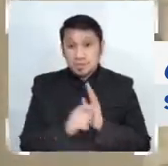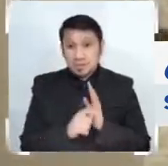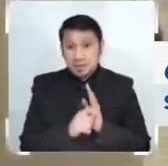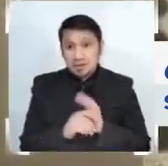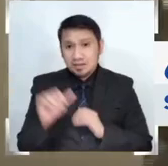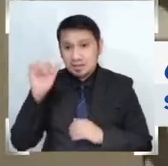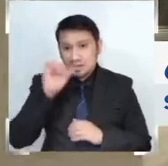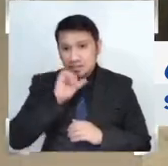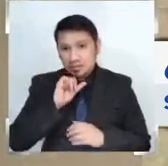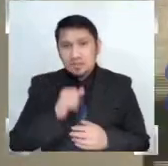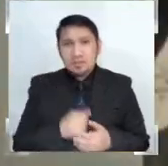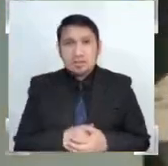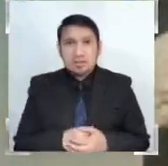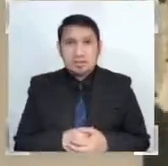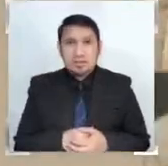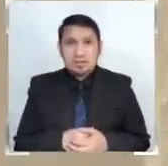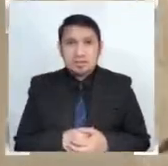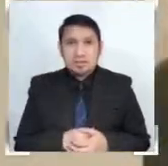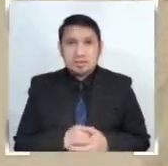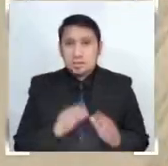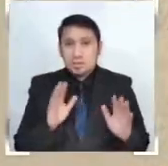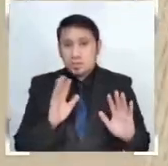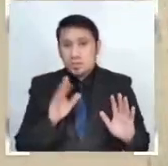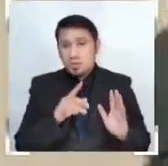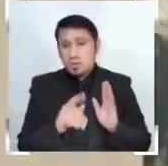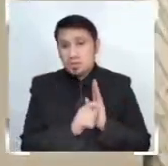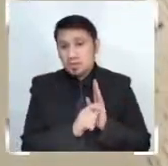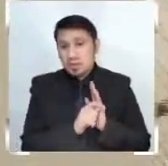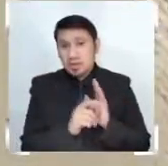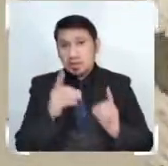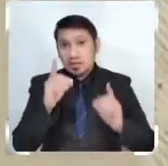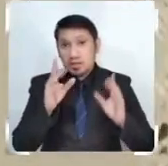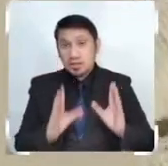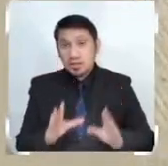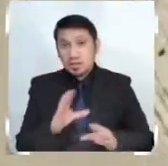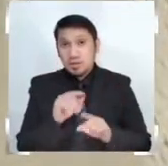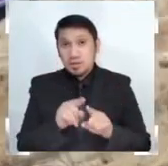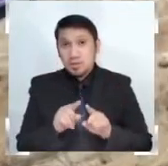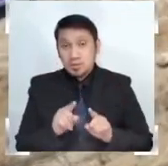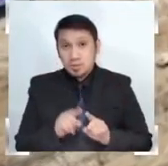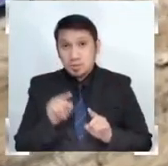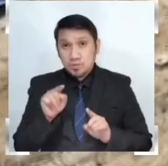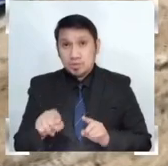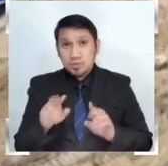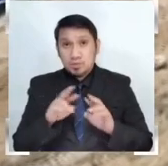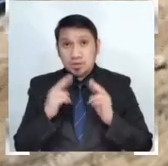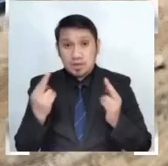breath test. Wala pang pahayag ang truck driver maging ang kaanak ng mga biktima.